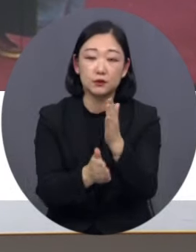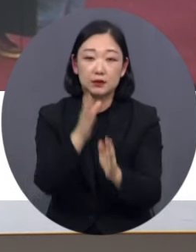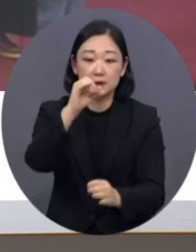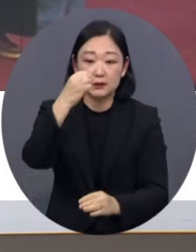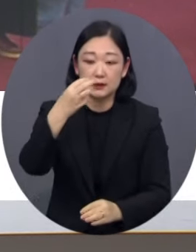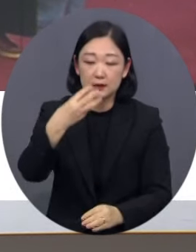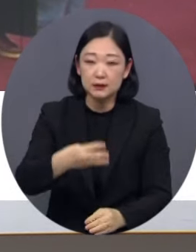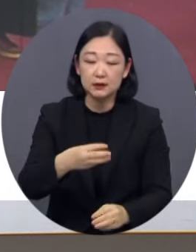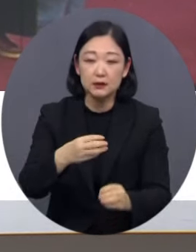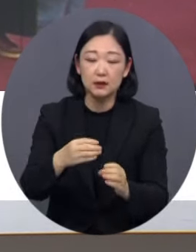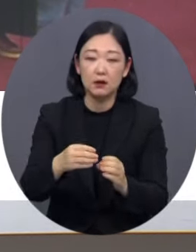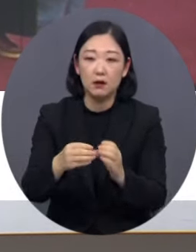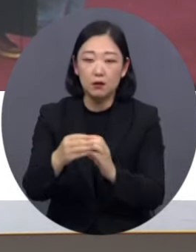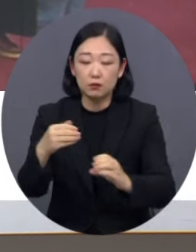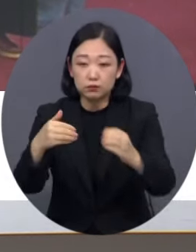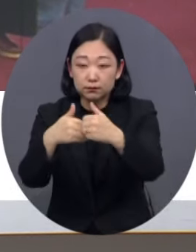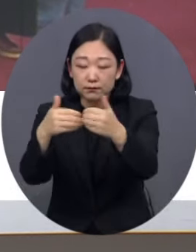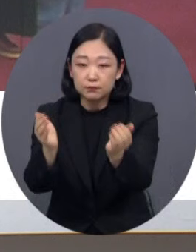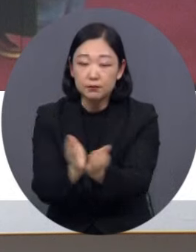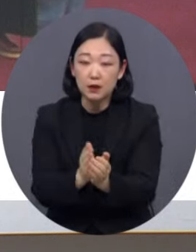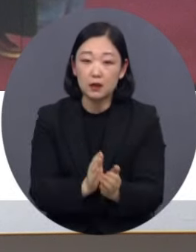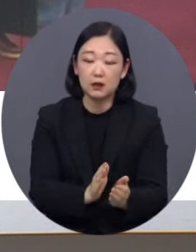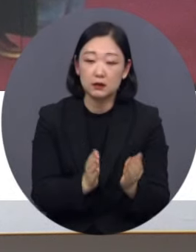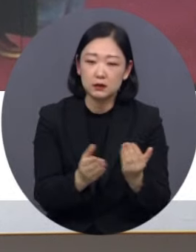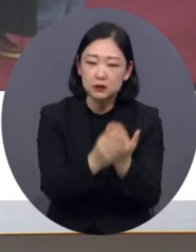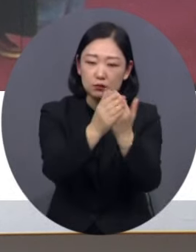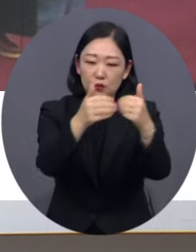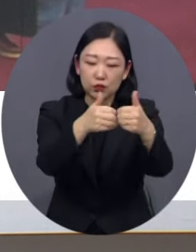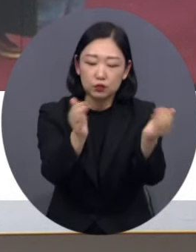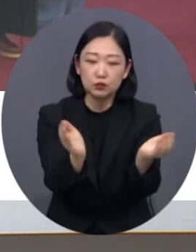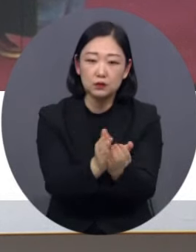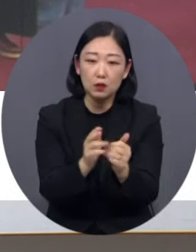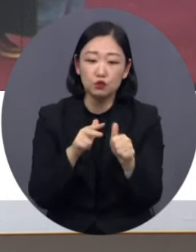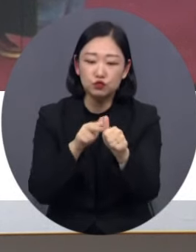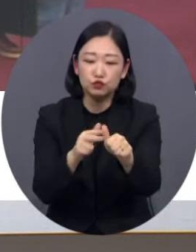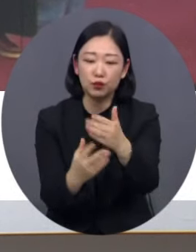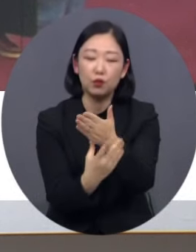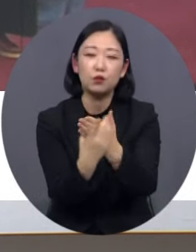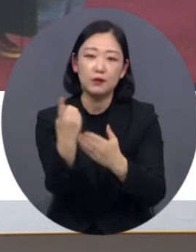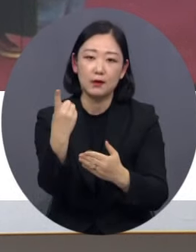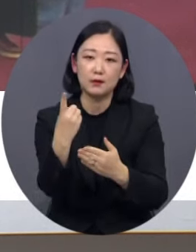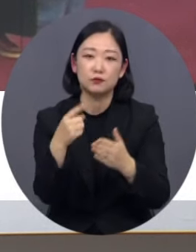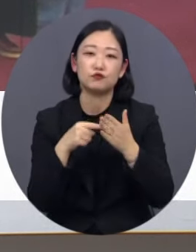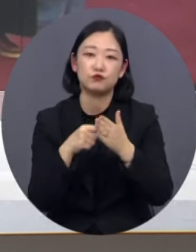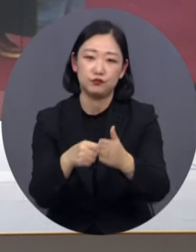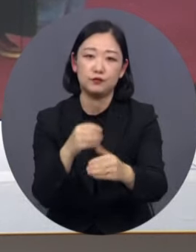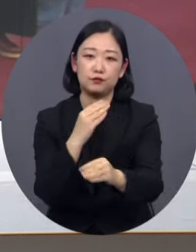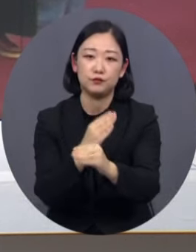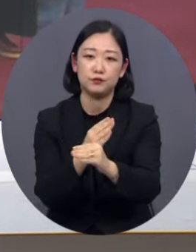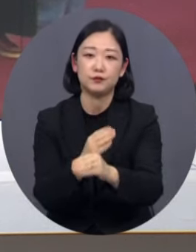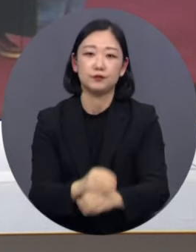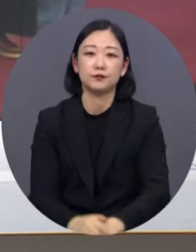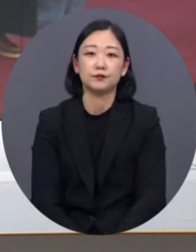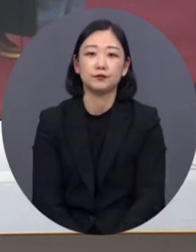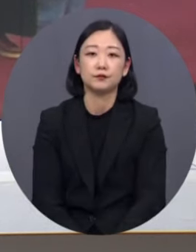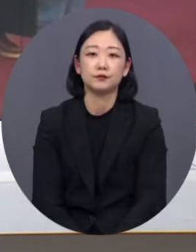을선거구의 민주당과 진보당은 후보 단일화를 추진하기로 했습니다. 박주현 기자가